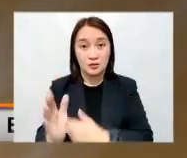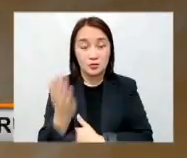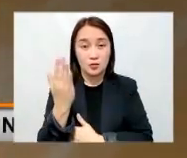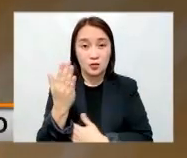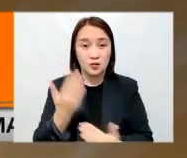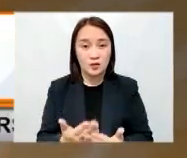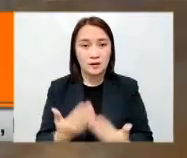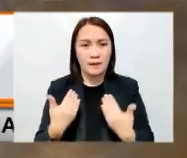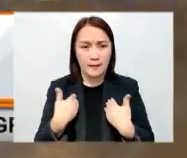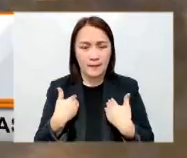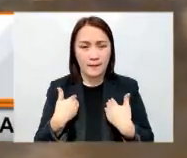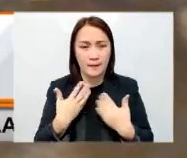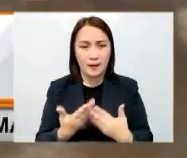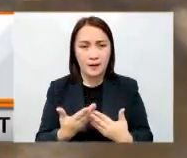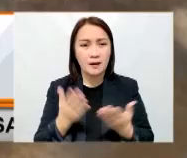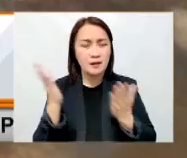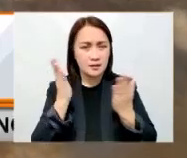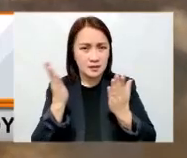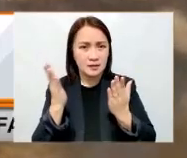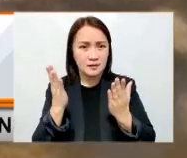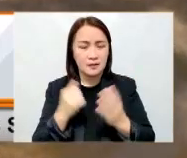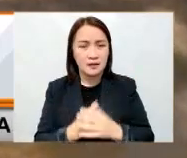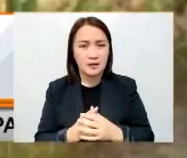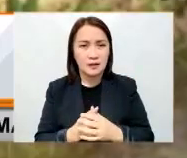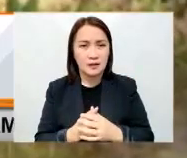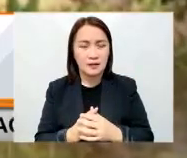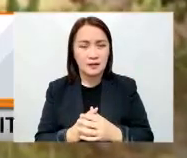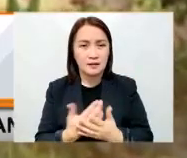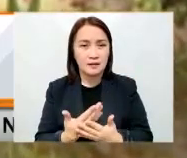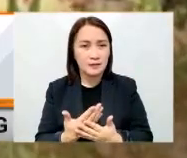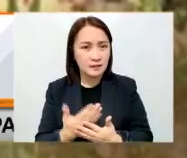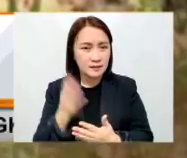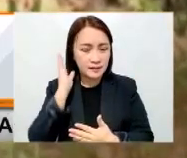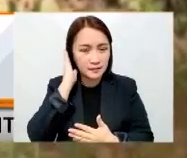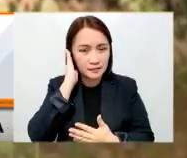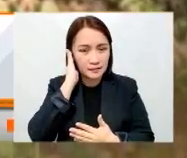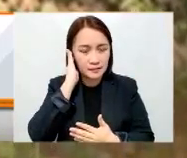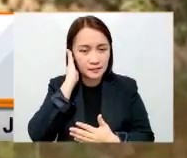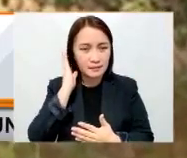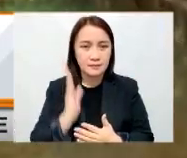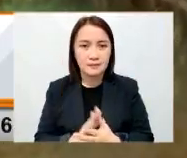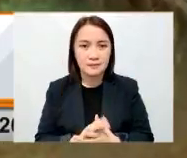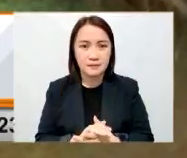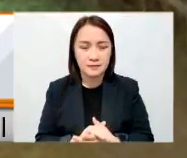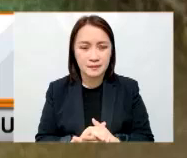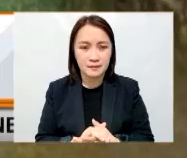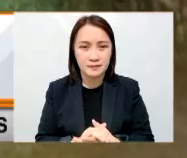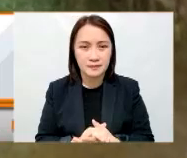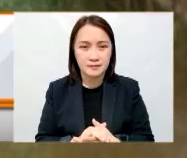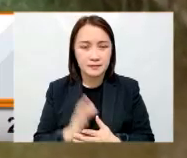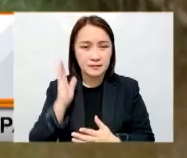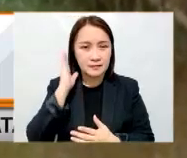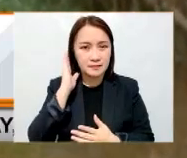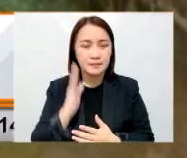ang pagsisilbi ng mga pulis at sundalo ng search and arrest warrant laban kay dating Maimbong Vice Mayor Pando Mudhasan at kanyang mga tauhan sa